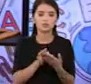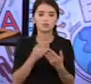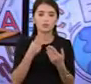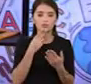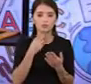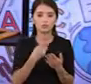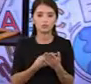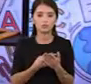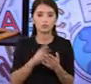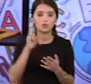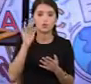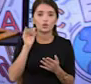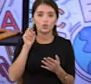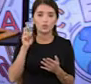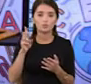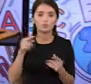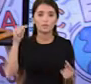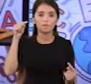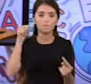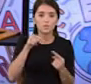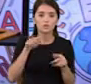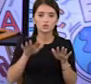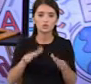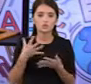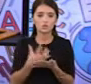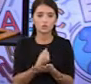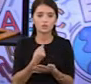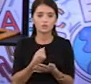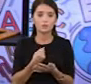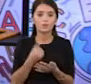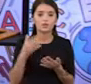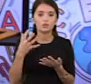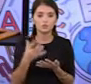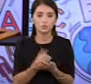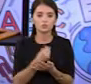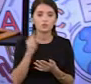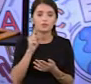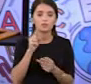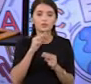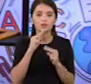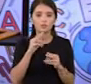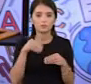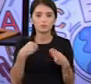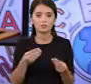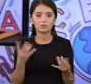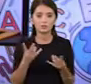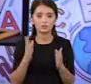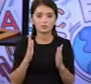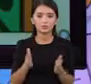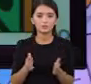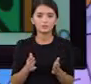Javoblarni ko'rib, kubga mos qismini toping. Uni topishda nimalarga ahamiyat berishingiz